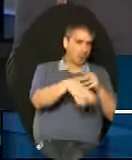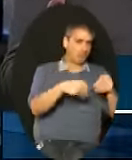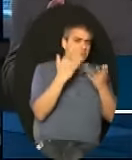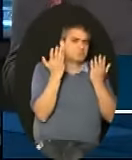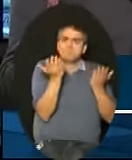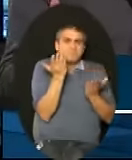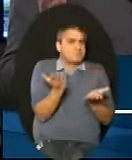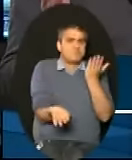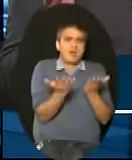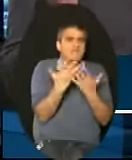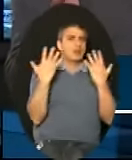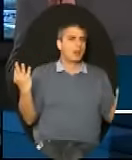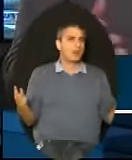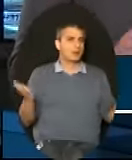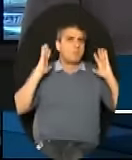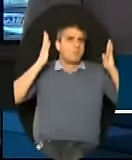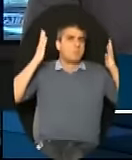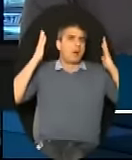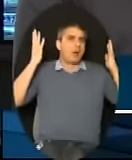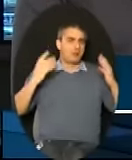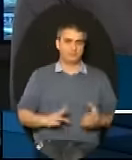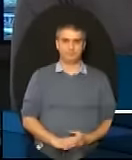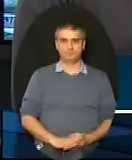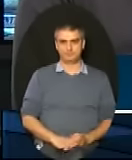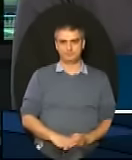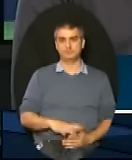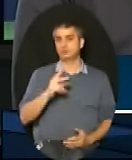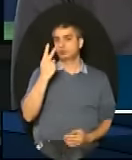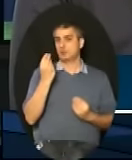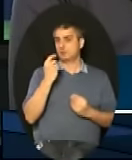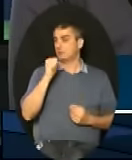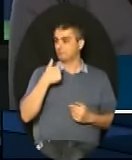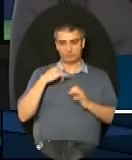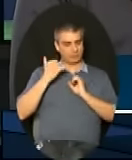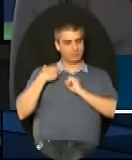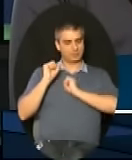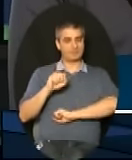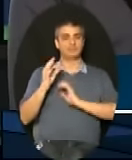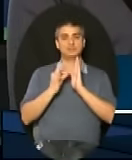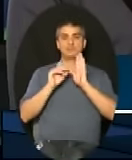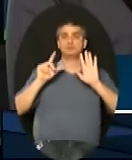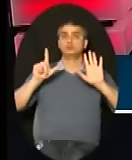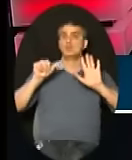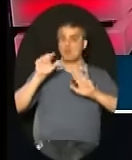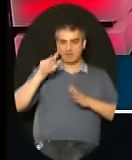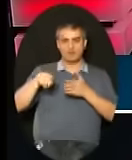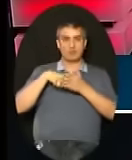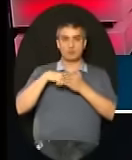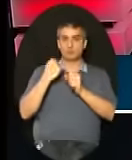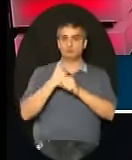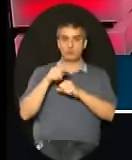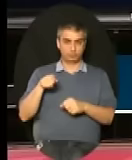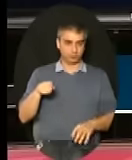מה בעצם ההבדל הגדול? מה הרעש הענק? יש שני דברים. קודם כל, אני תמכתי בסעיף 7א, גם בתיקונים שהיו